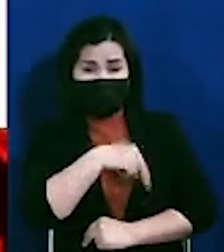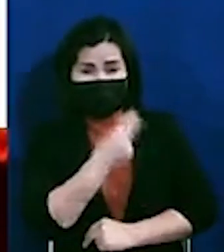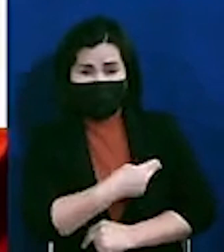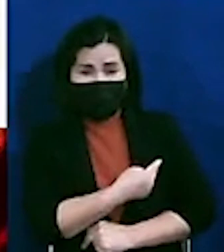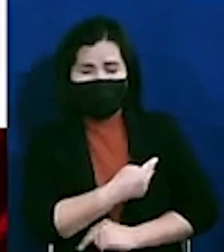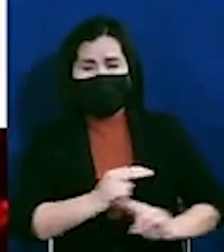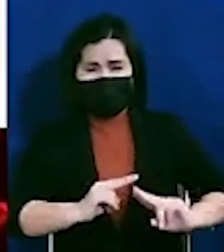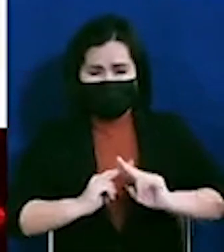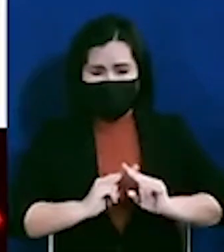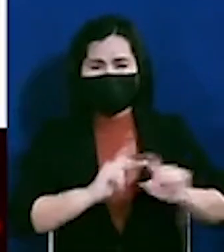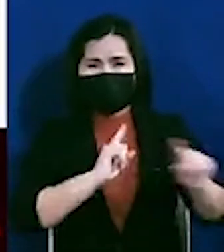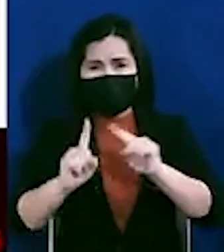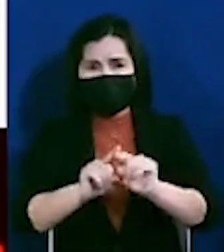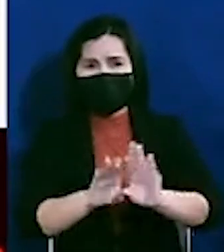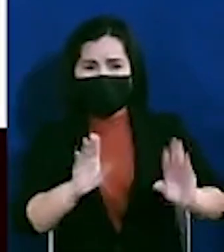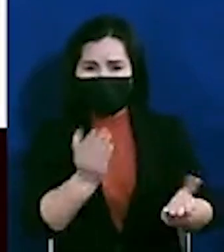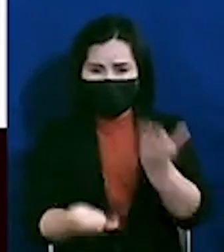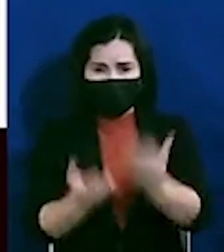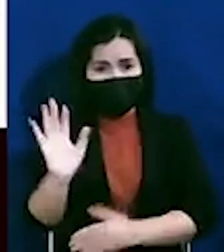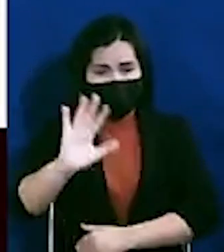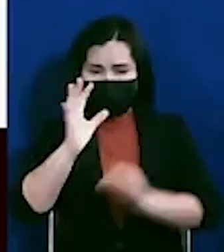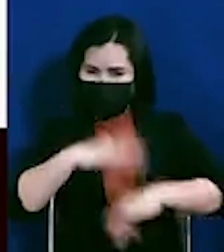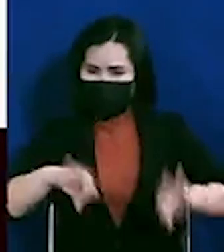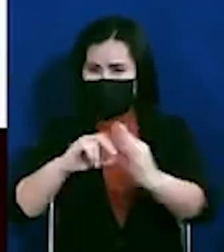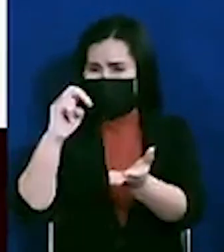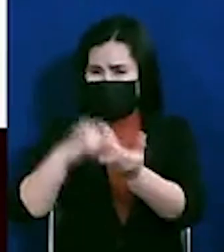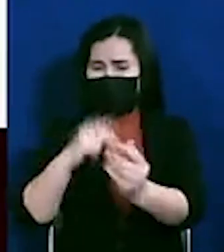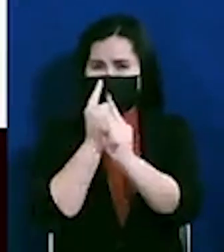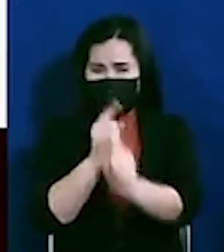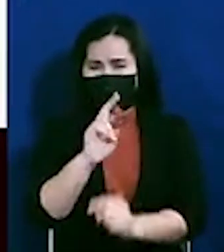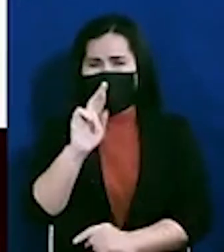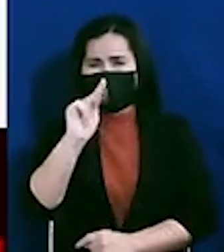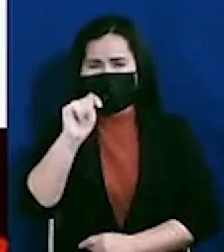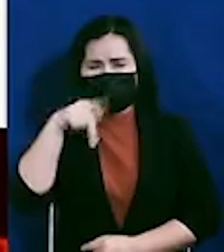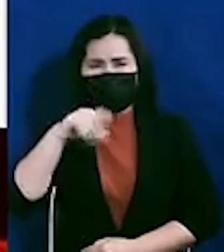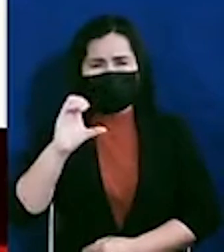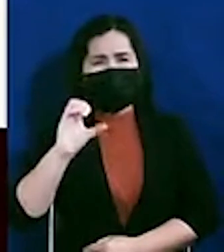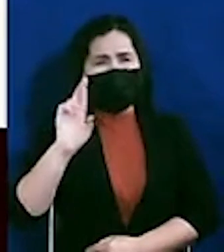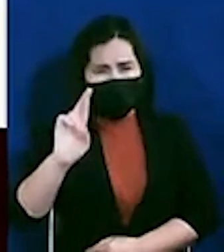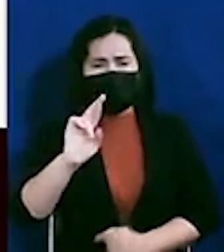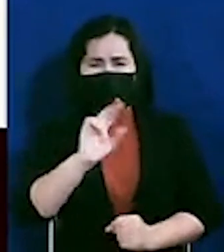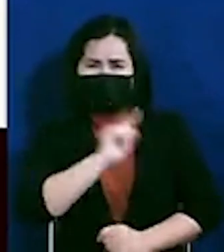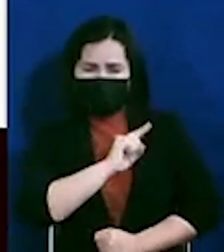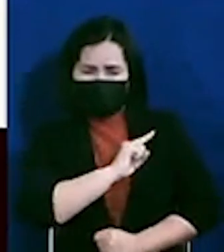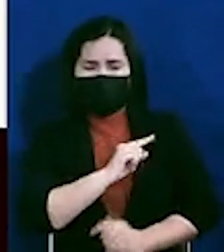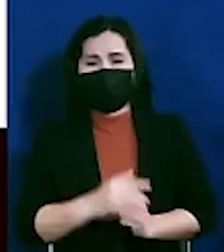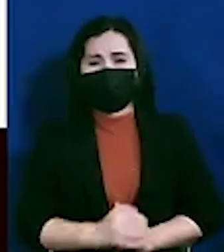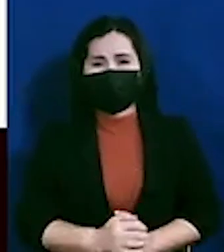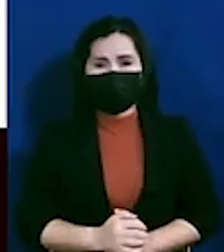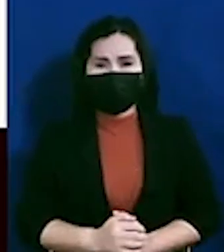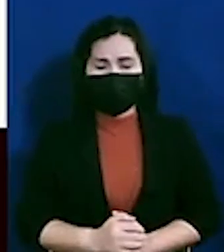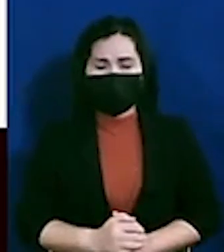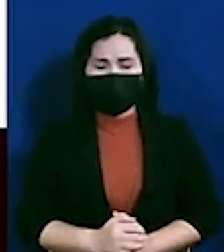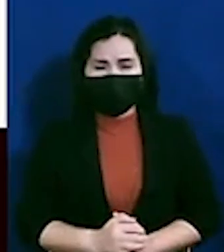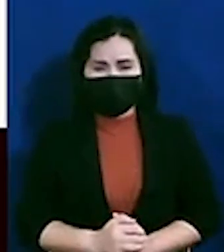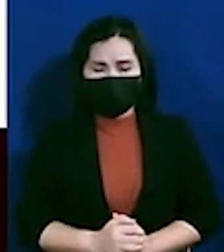ใดก็ได้อะที่ไม่ได้รับการรับรองแล้วไม่สามารถตรวจอาทิตย์ที่เราได้เป็นคนทำดำเนินการเรื่องนี้นะครับก็เพื่อให้อาการทำการ